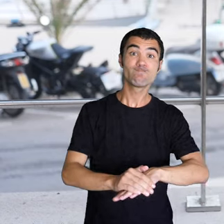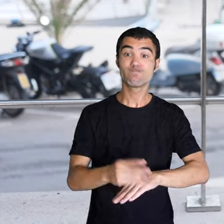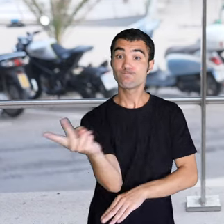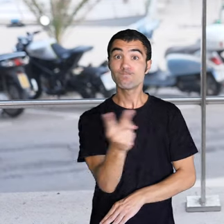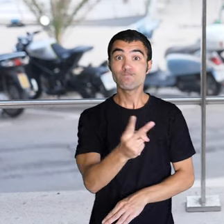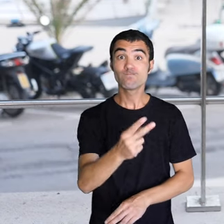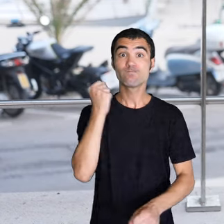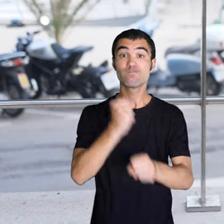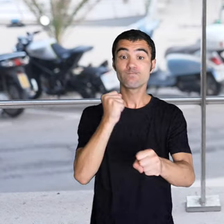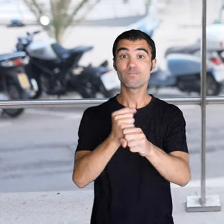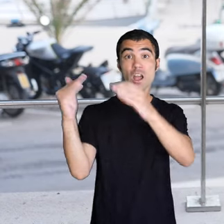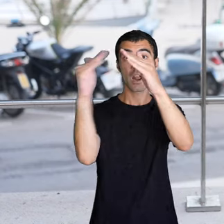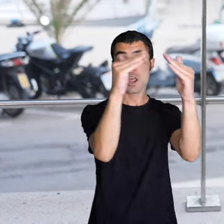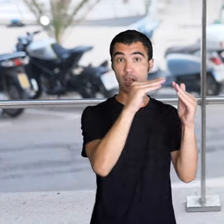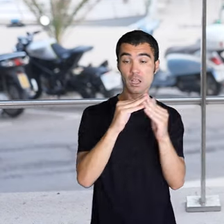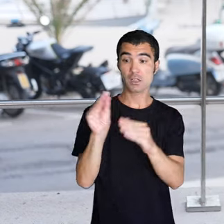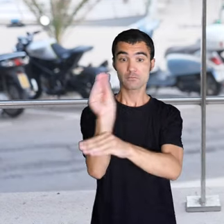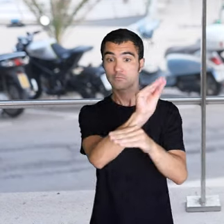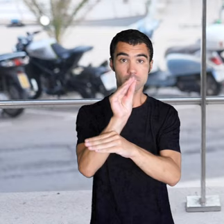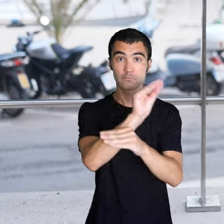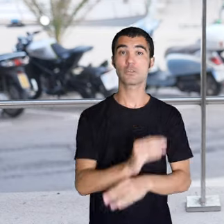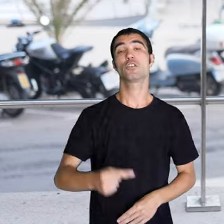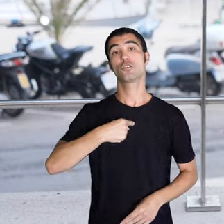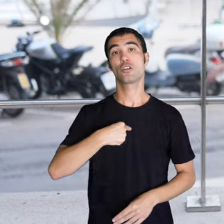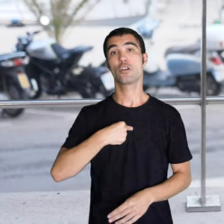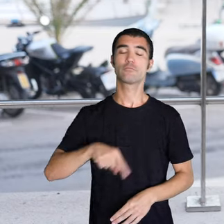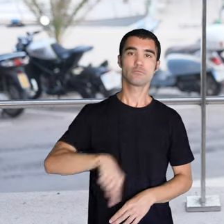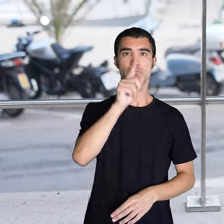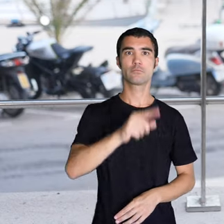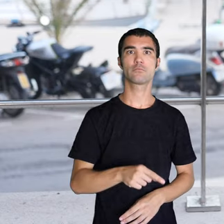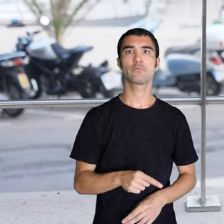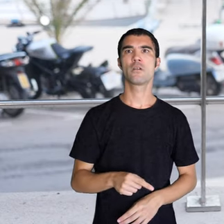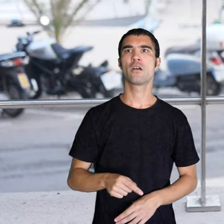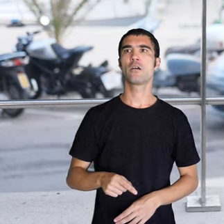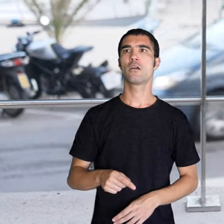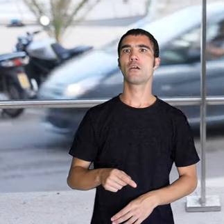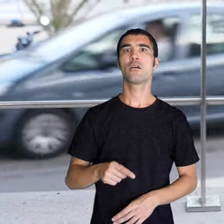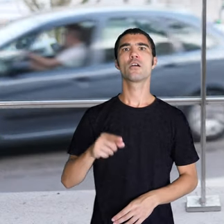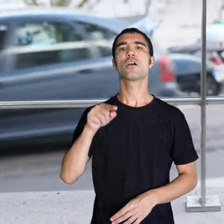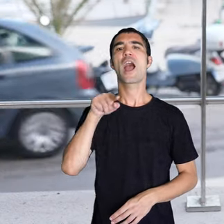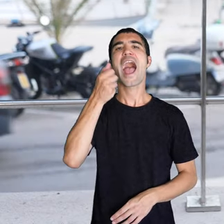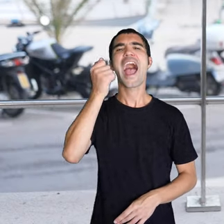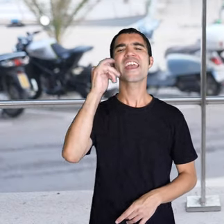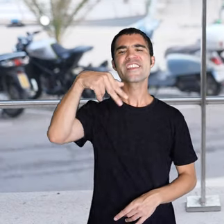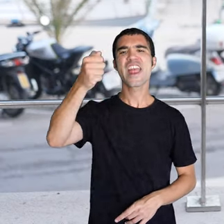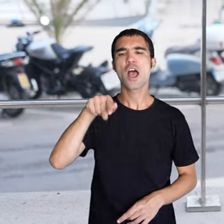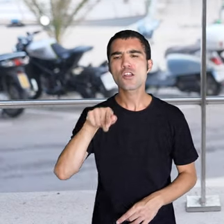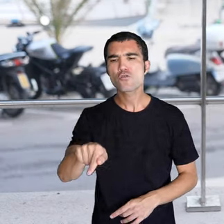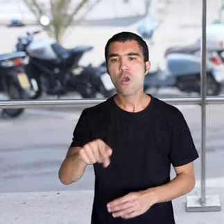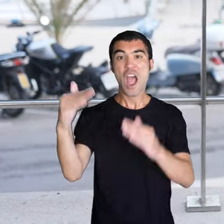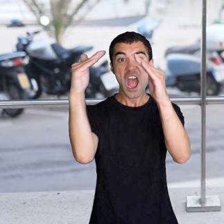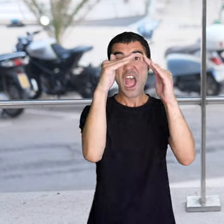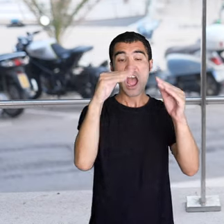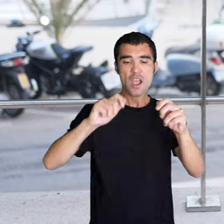voltos fareu les feines de la casa i ho fareu tot i me n'aniria jo i mon pare li va dir ah no tu, aina no perquè tu tens les feines